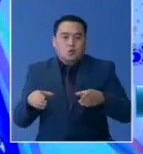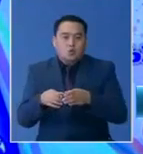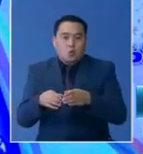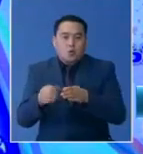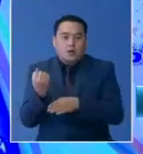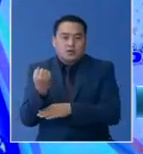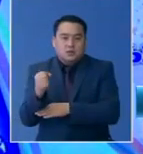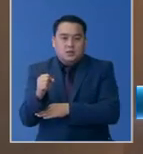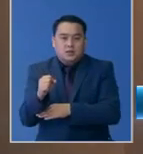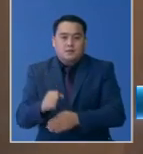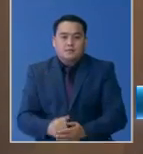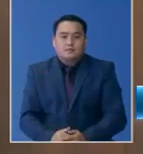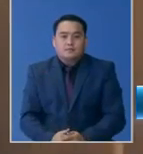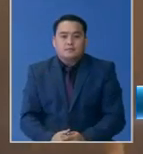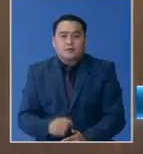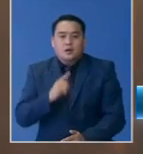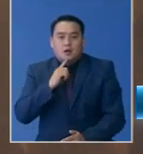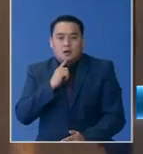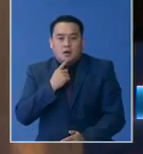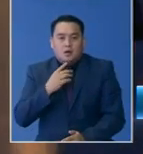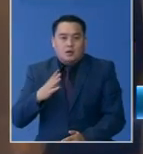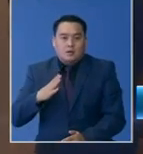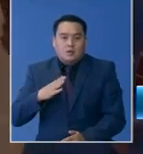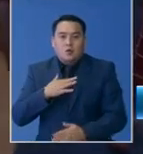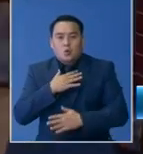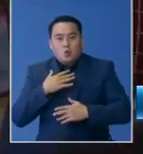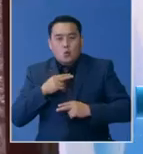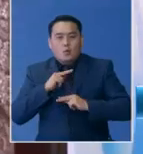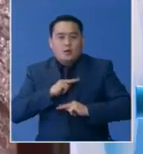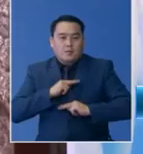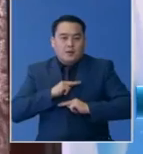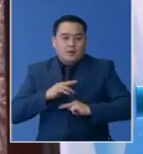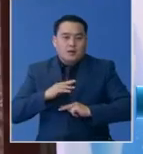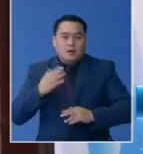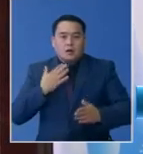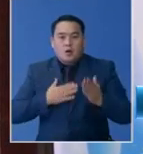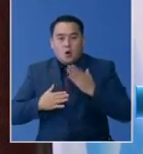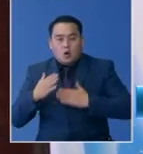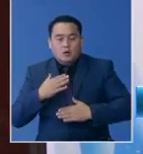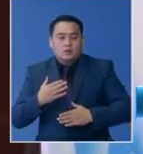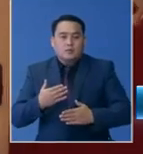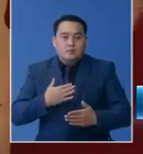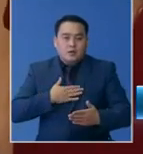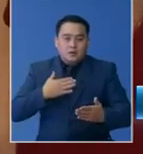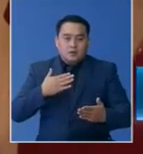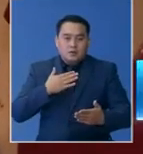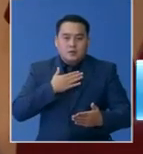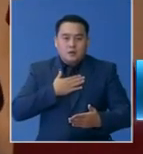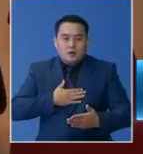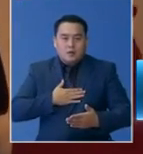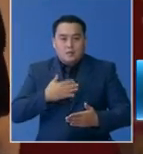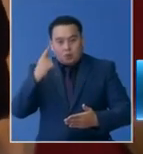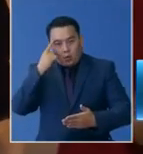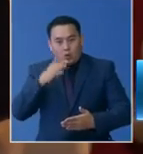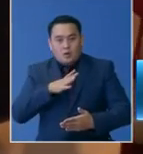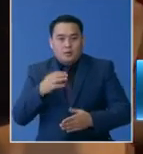танылды. Әрине қиын болды, мен бұған жету үшін көп еңбектендім. Көңілім өте керемет, мен өте қуаныштымын. Мен ойламадым шын